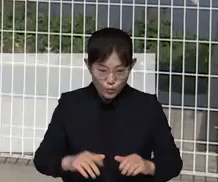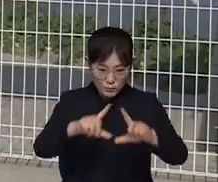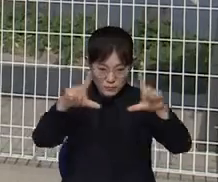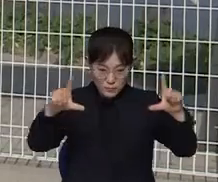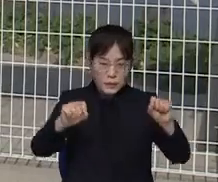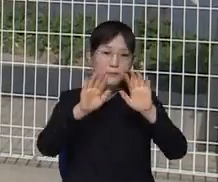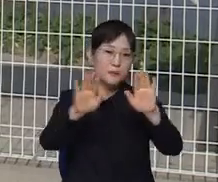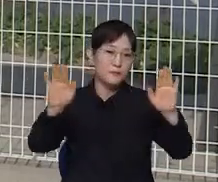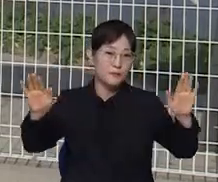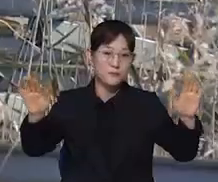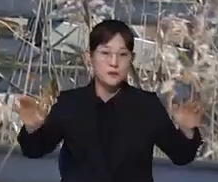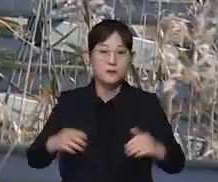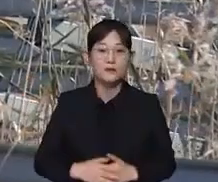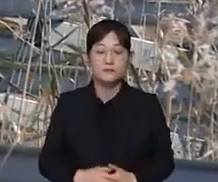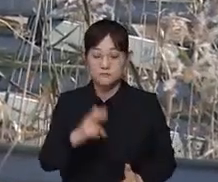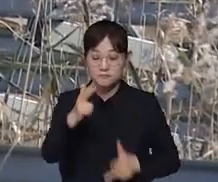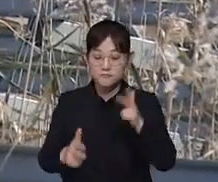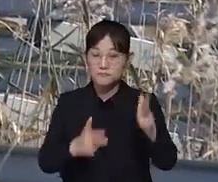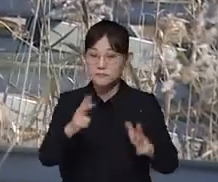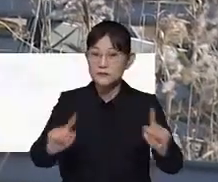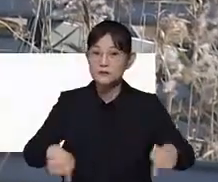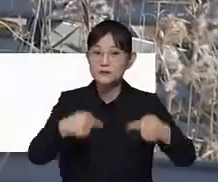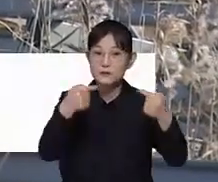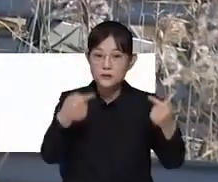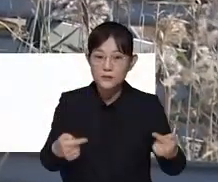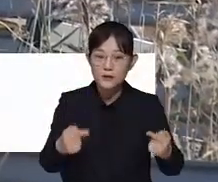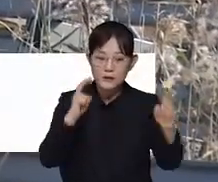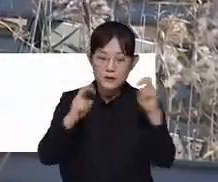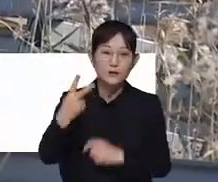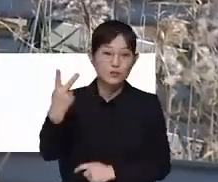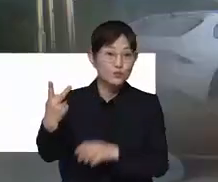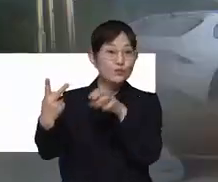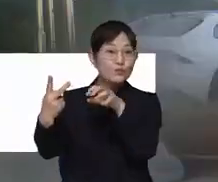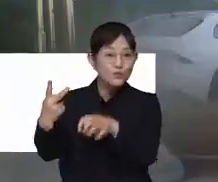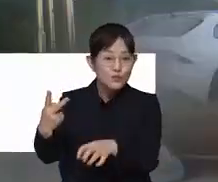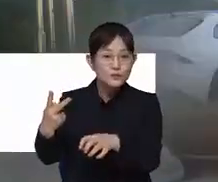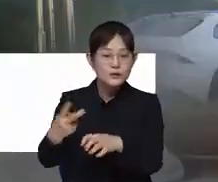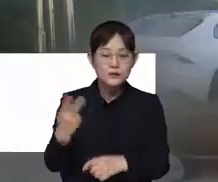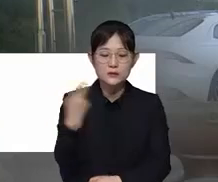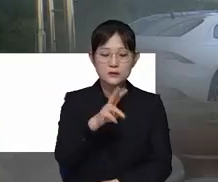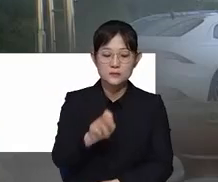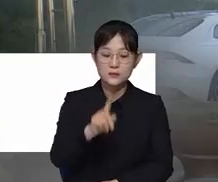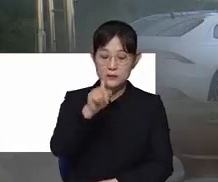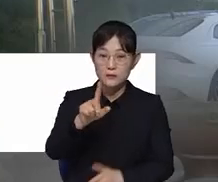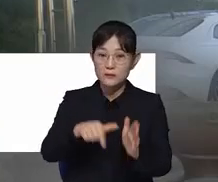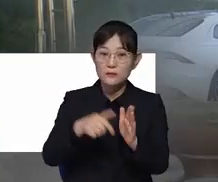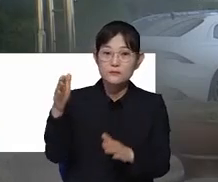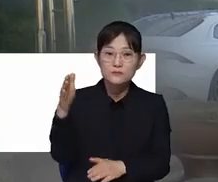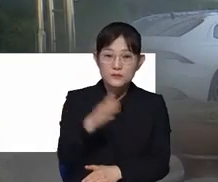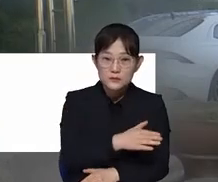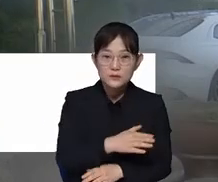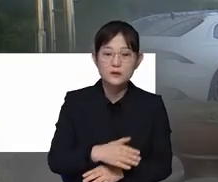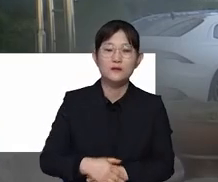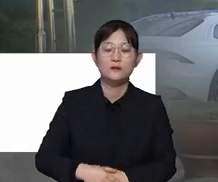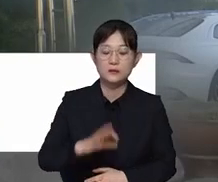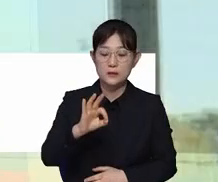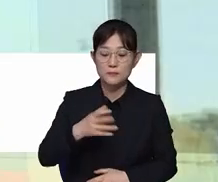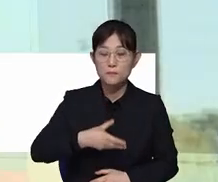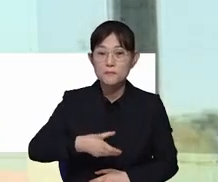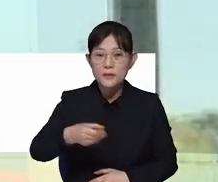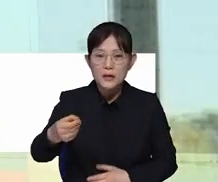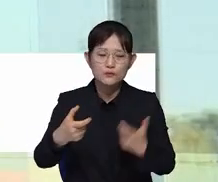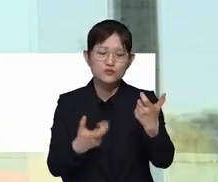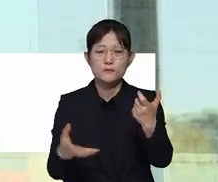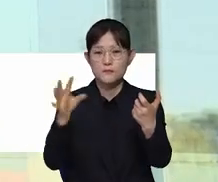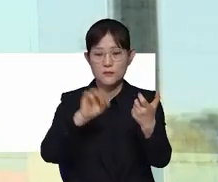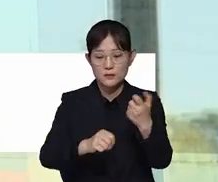나붙었습니다. 이 사업에 참여한 에너지업체 두 곳에 여수수협은 지난 2021년부터 태양광 발전 사업 자금